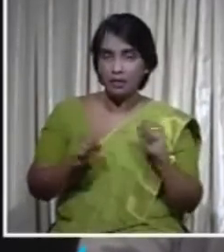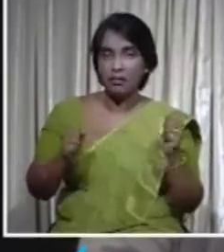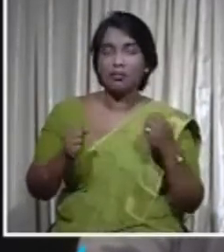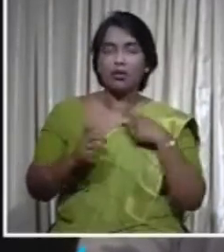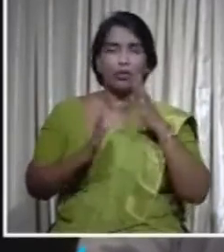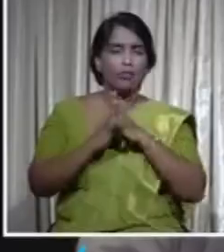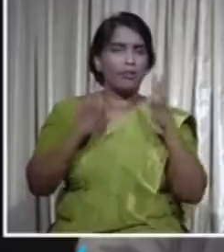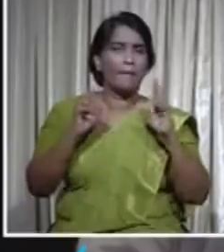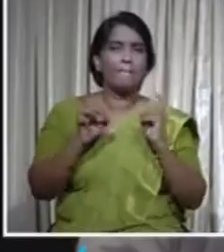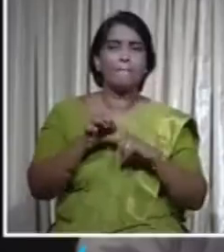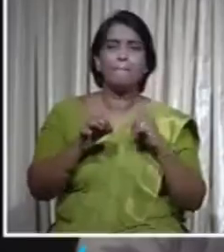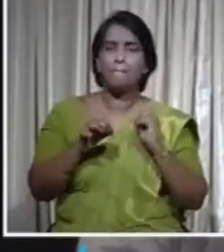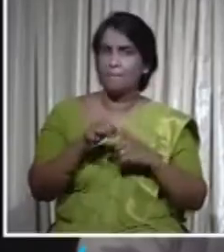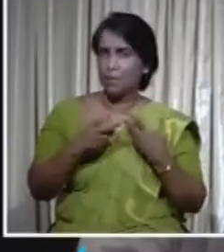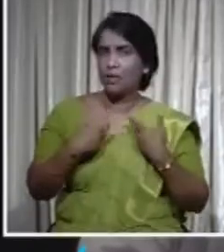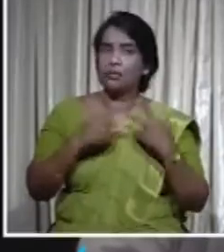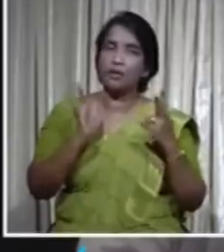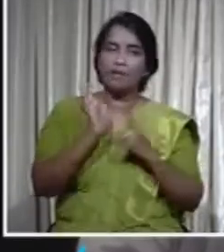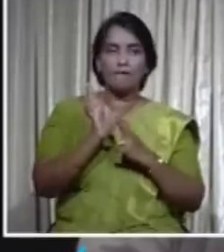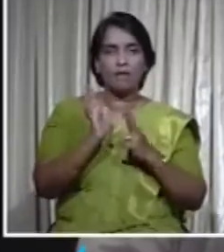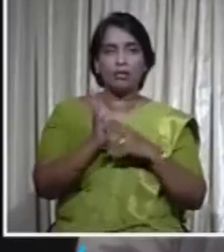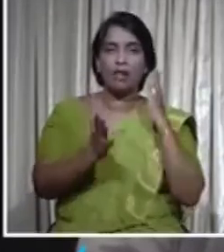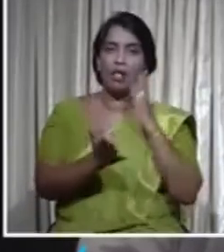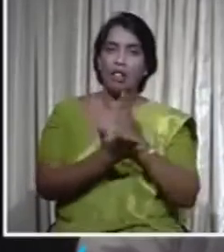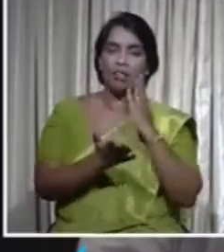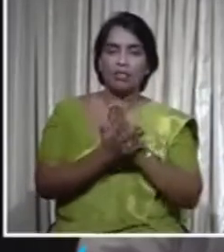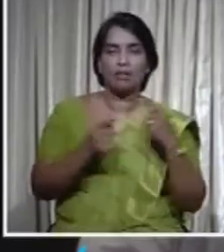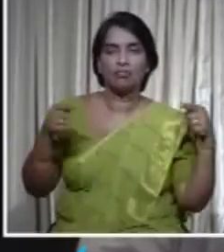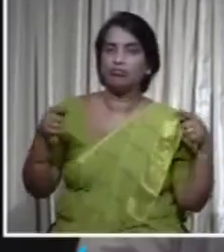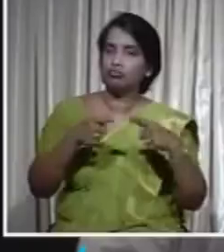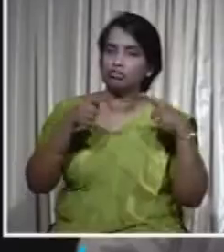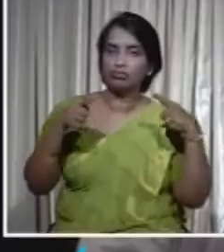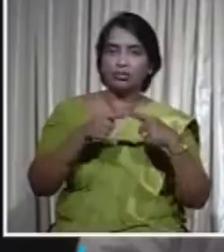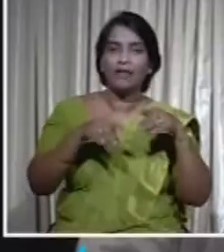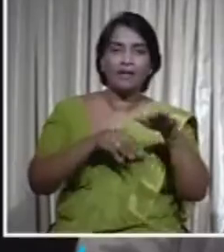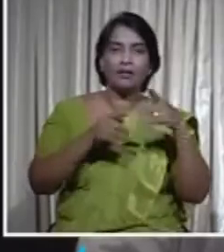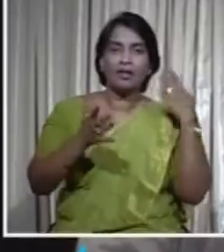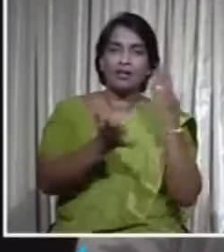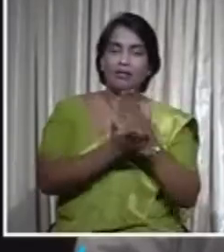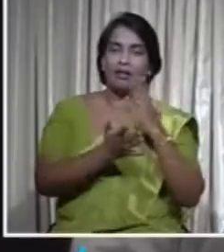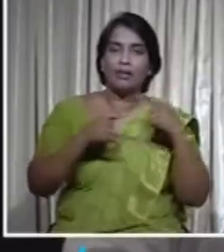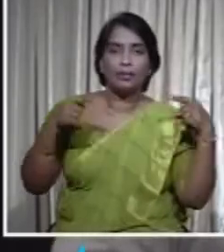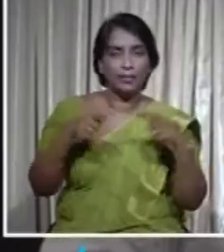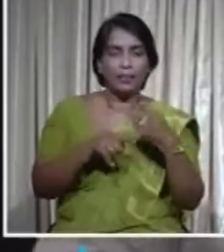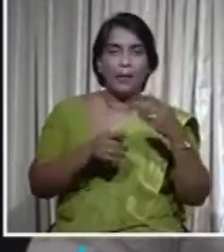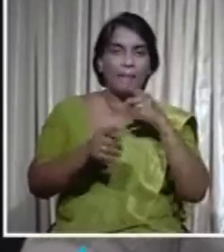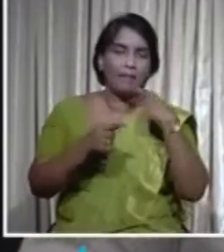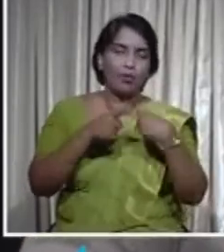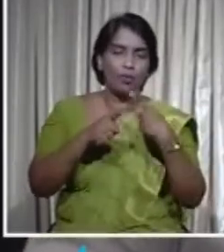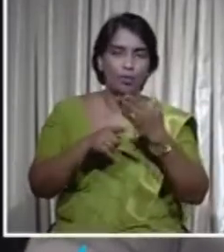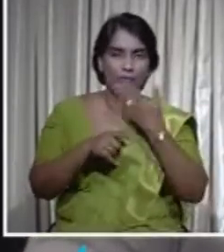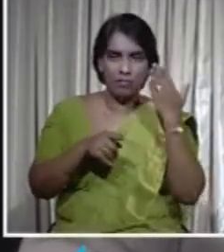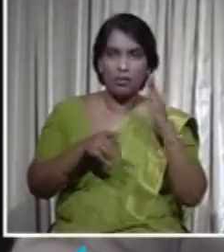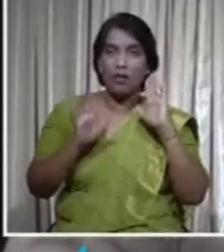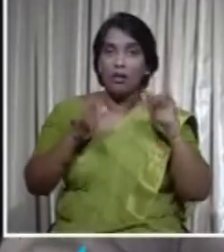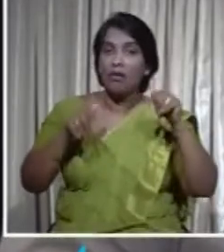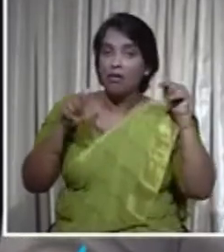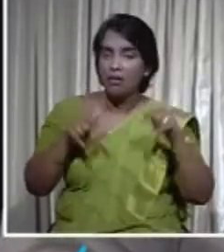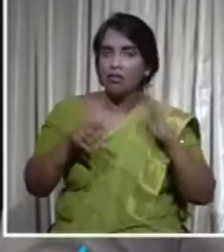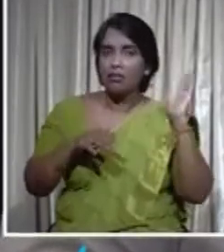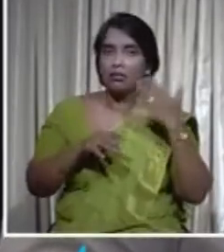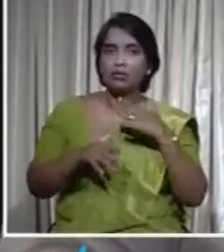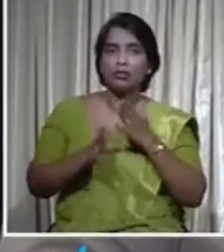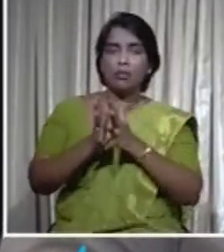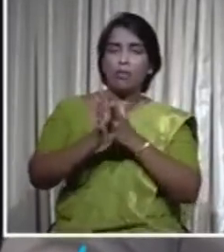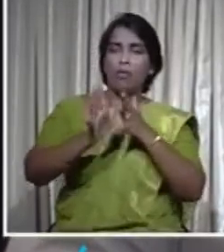நேற்று நடத்தியிருக்கிறது. கோவிட் தொற்றுக்கு ஆர்ப்பாட்டமும் சமய நிகழ்வும் ஒன்றுதான் என்று அவர் குறிப்பிட்டுள்ளார். 500,000